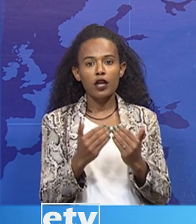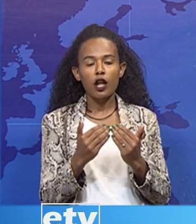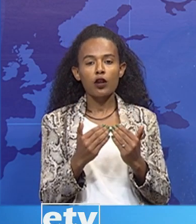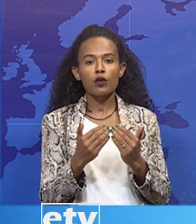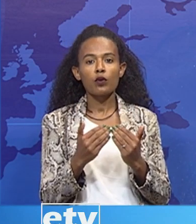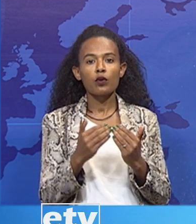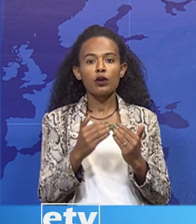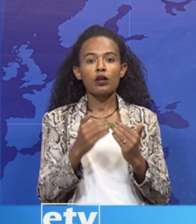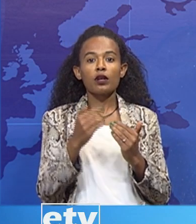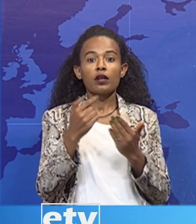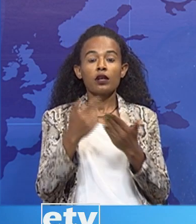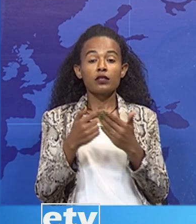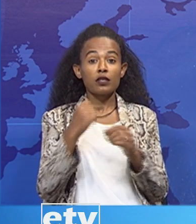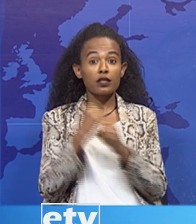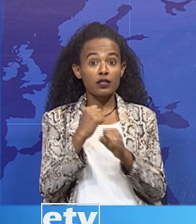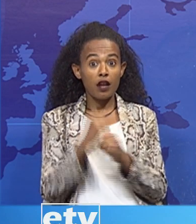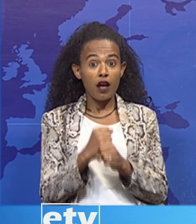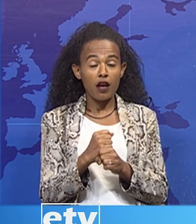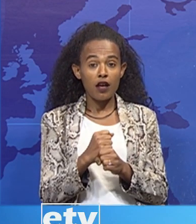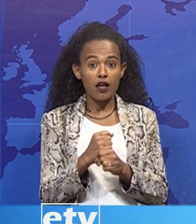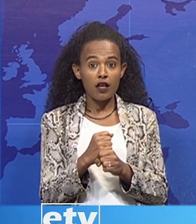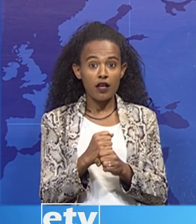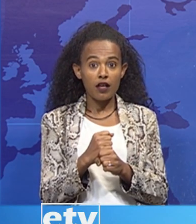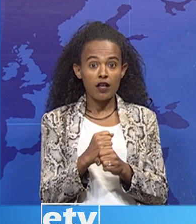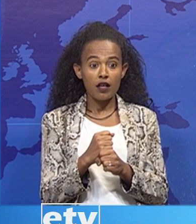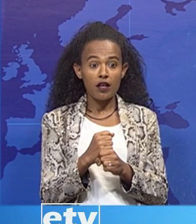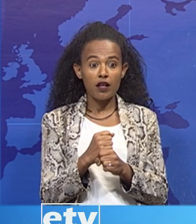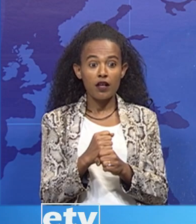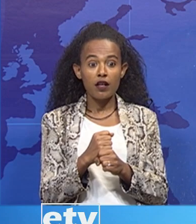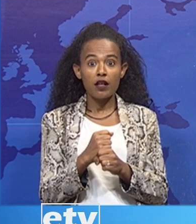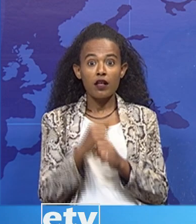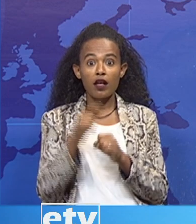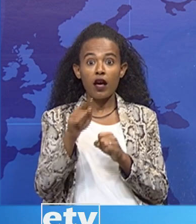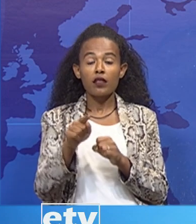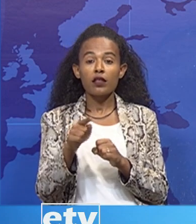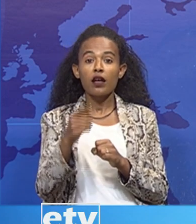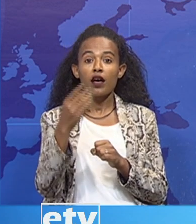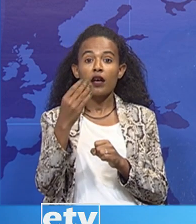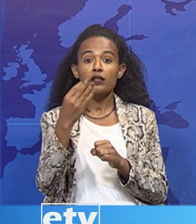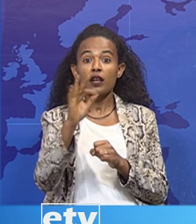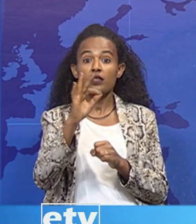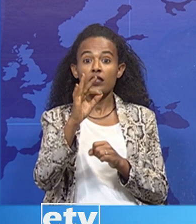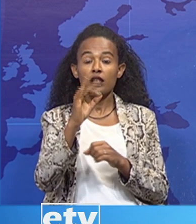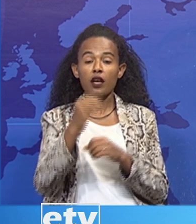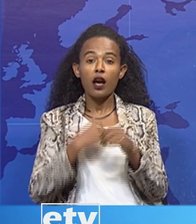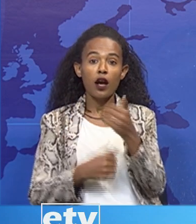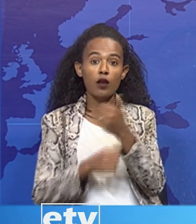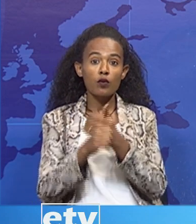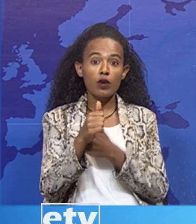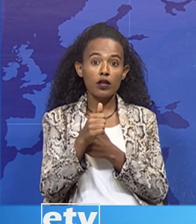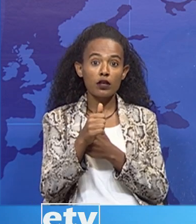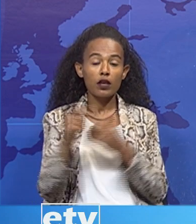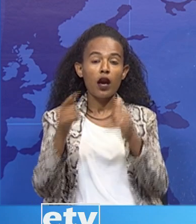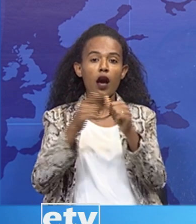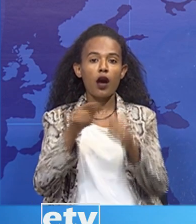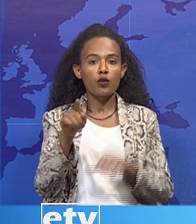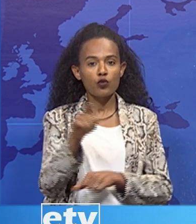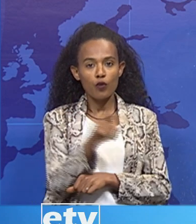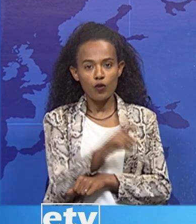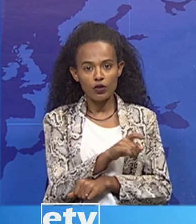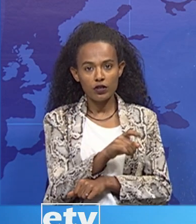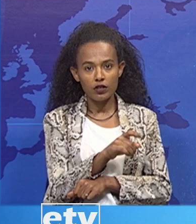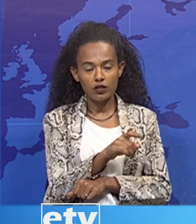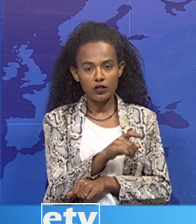የምንጊዜ ስራ እንደሆነ ታውቃለህ አይደል? ከአንድ 19 አካል ጉዳተኛ ሰራተኞች አንዱ ሆነ።